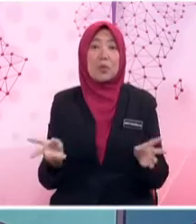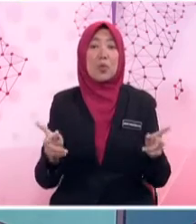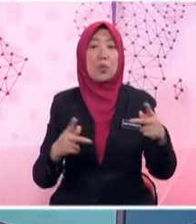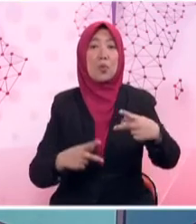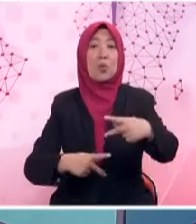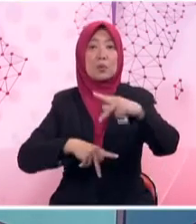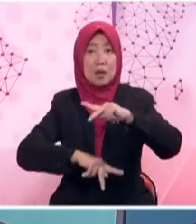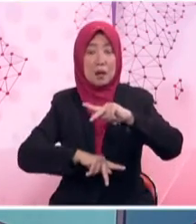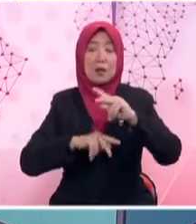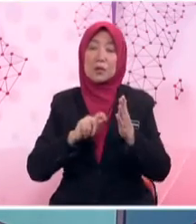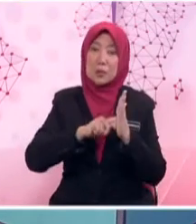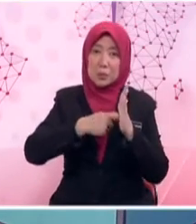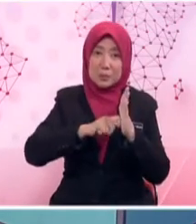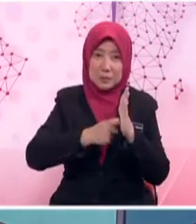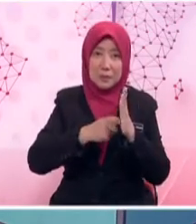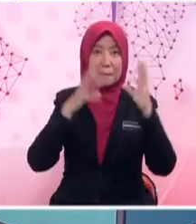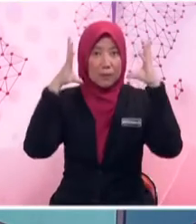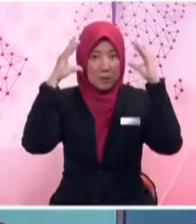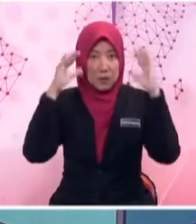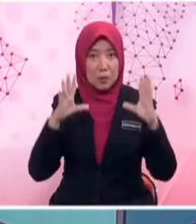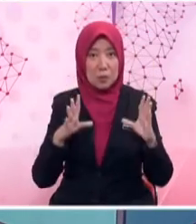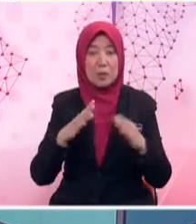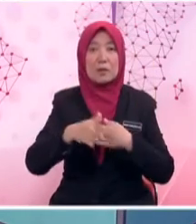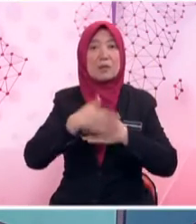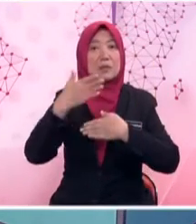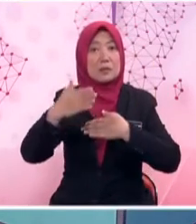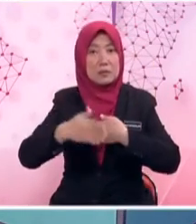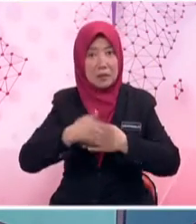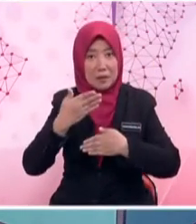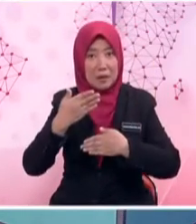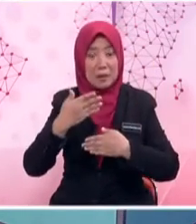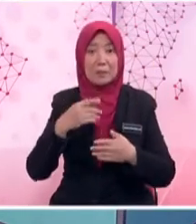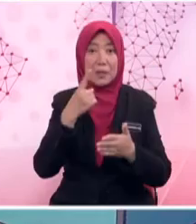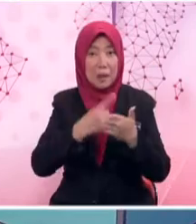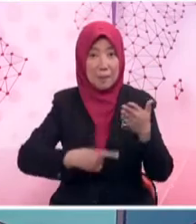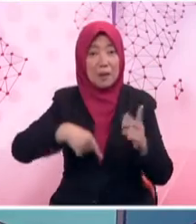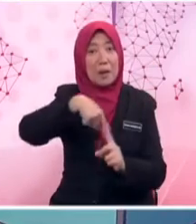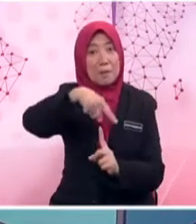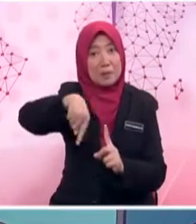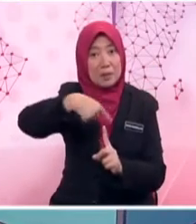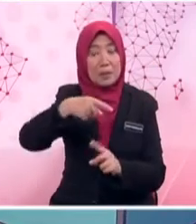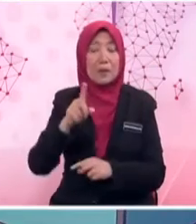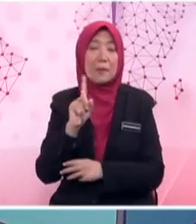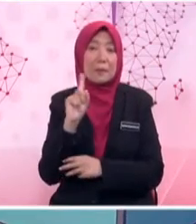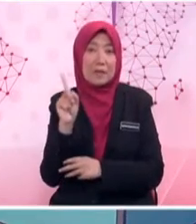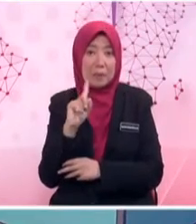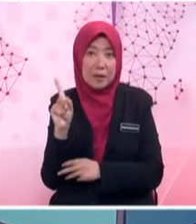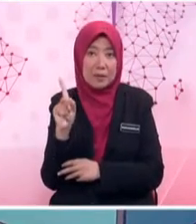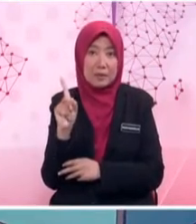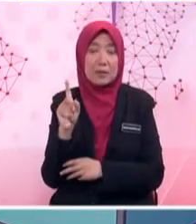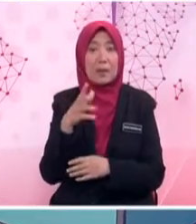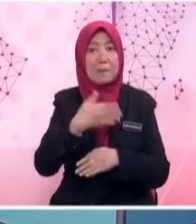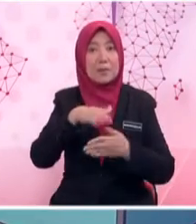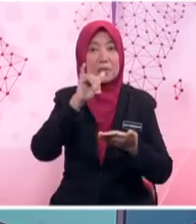untuk memahami dari segi persoalan siapa, apa, bila, di mana dan kemudian predikat yang